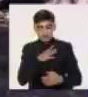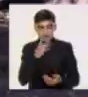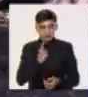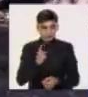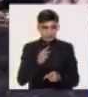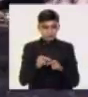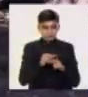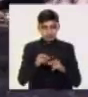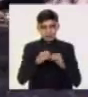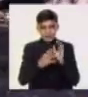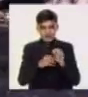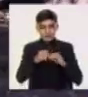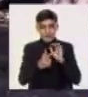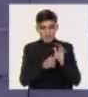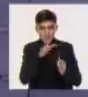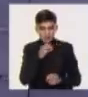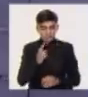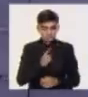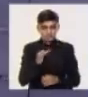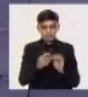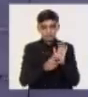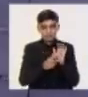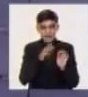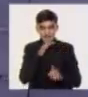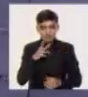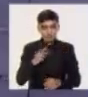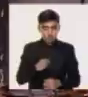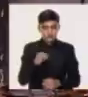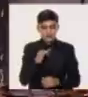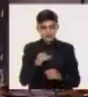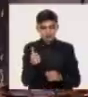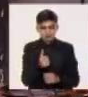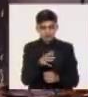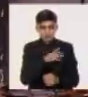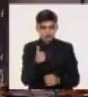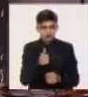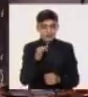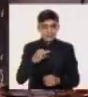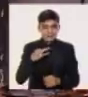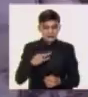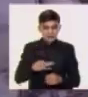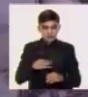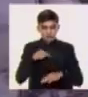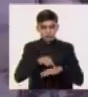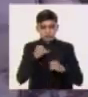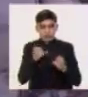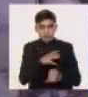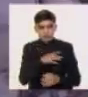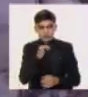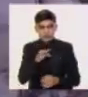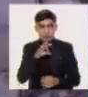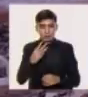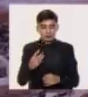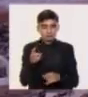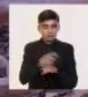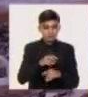сыновей 19-17 лет и 8-летнюю дочку. За несколько часов до пожара средний сын почувствовал себя плохо. Скорая увезла